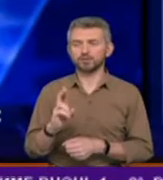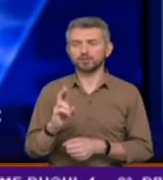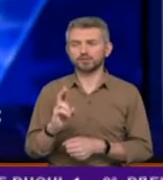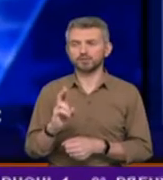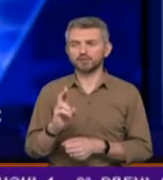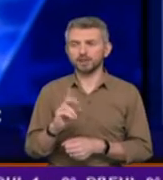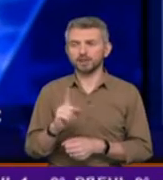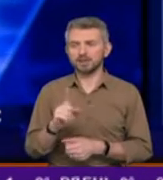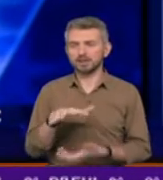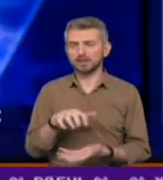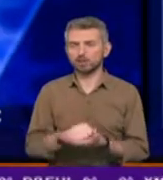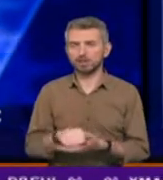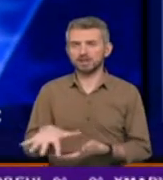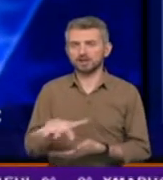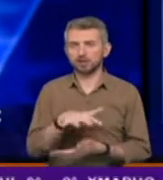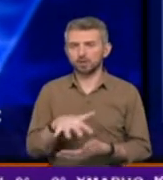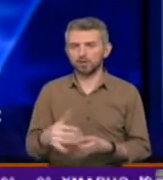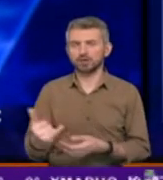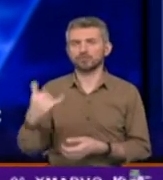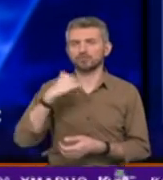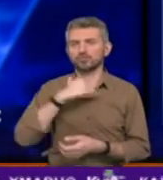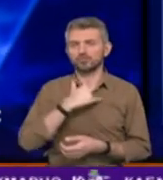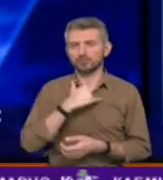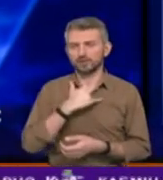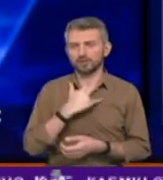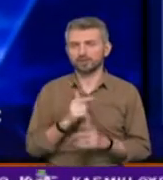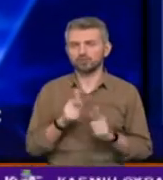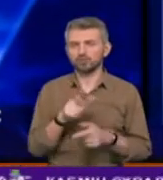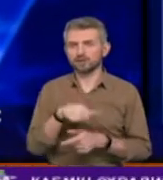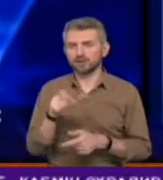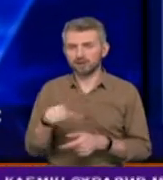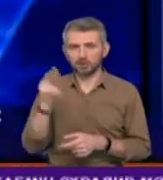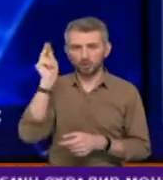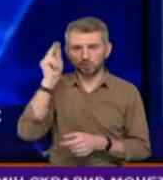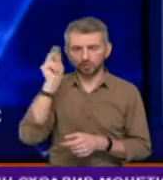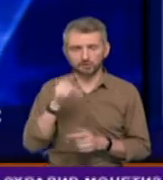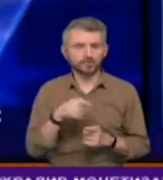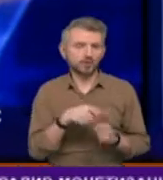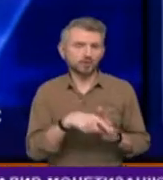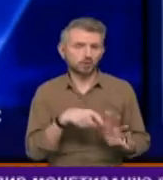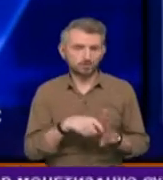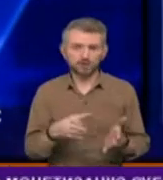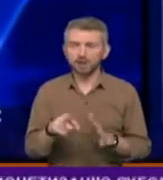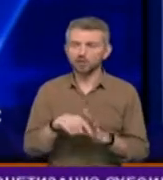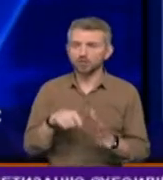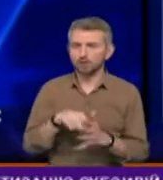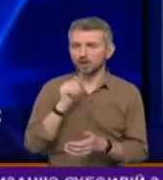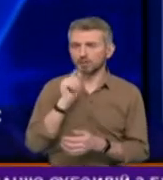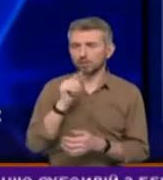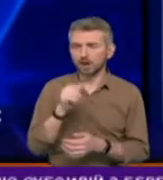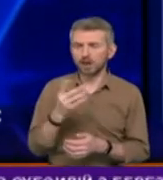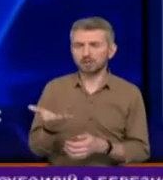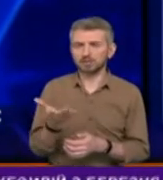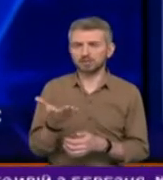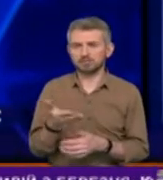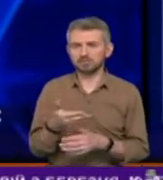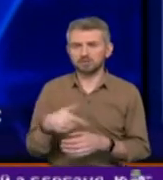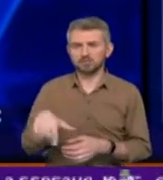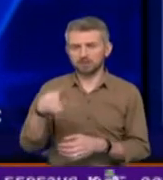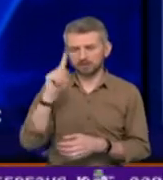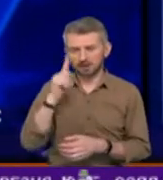тут продовжу, що насправді під час реєстрації на ЗНО, заповнюючи онлайн картку, кожен учасник